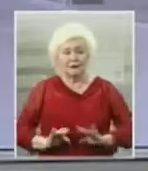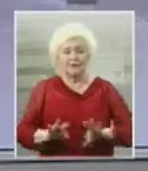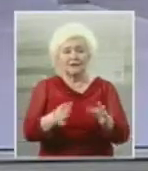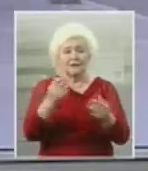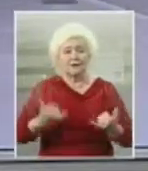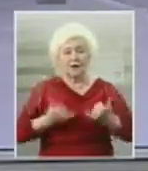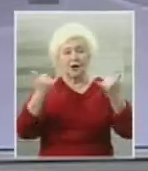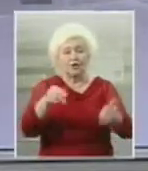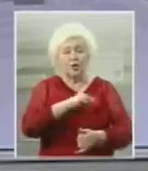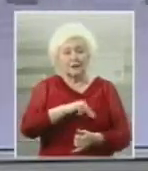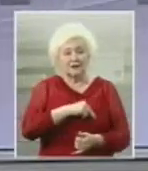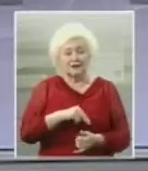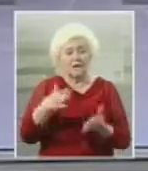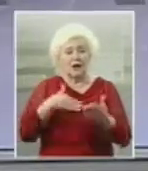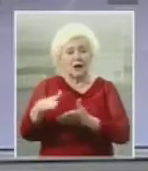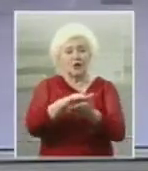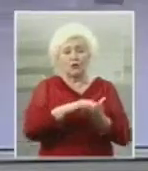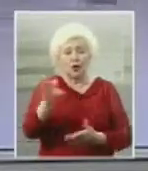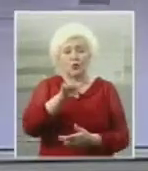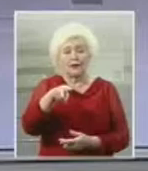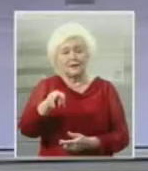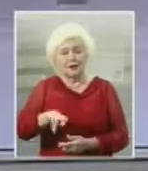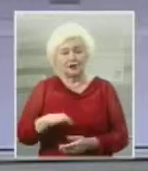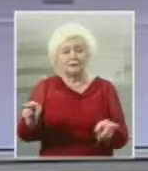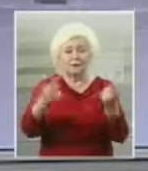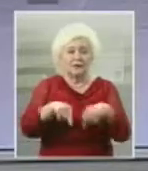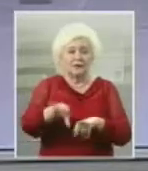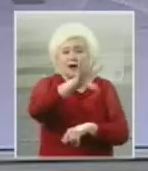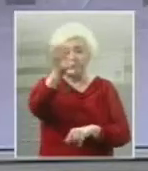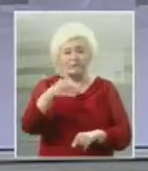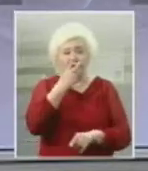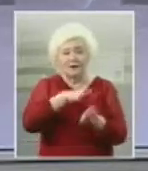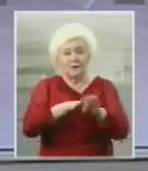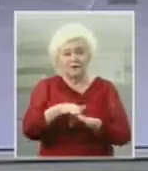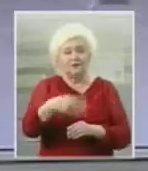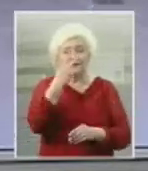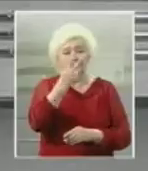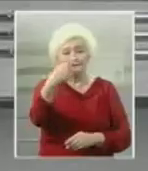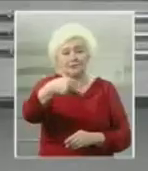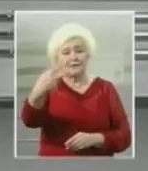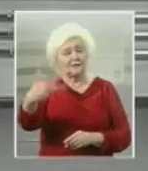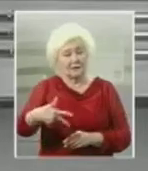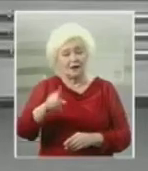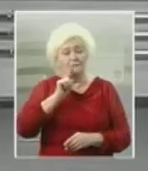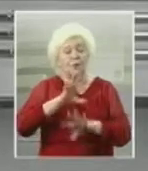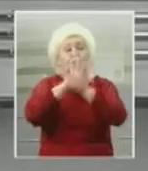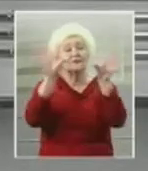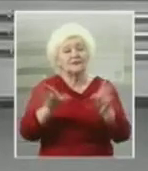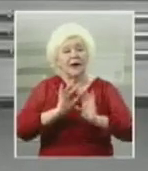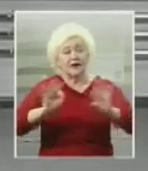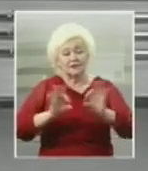зараз працює моя колега Ольга Ляшенко. Як все відбувалось, дивіться о 20:30. Поки що в мене вся